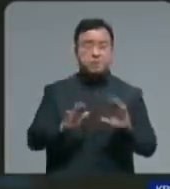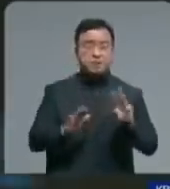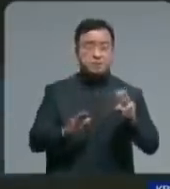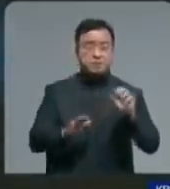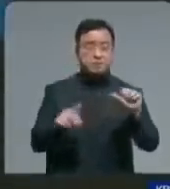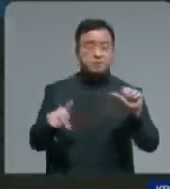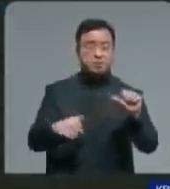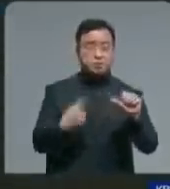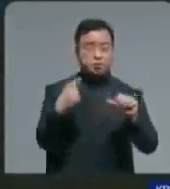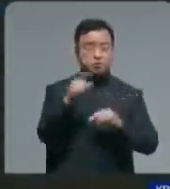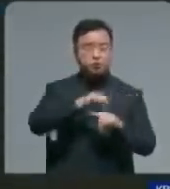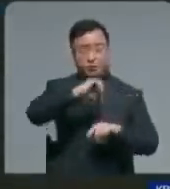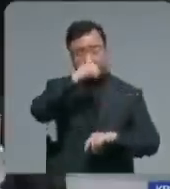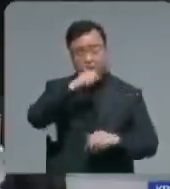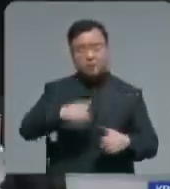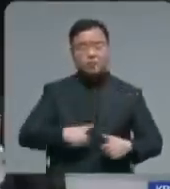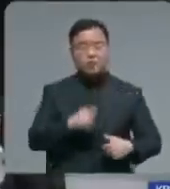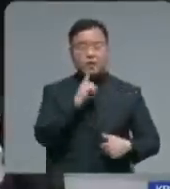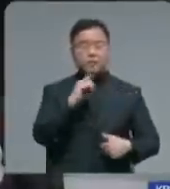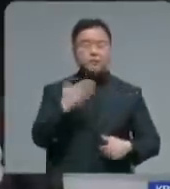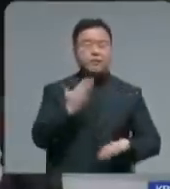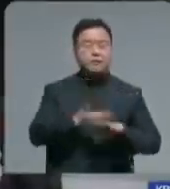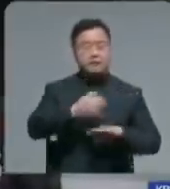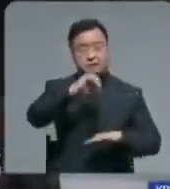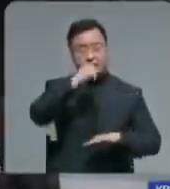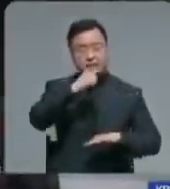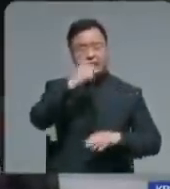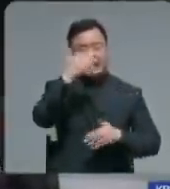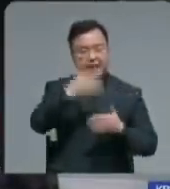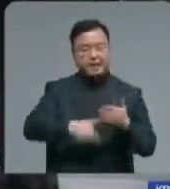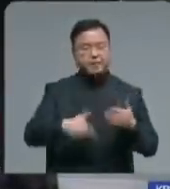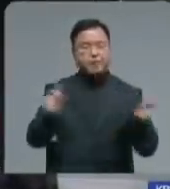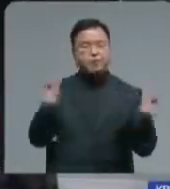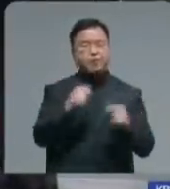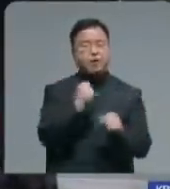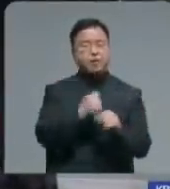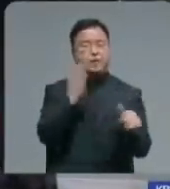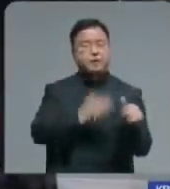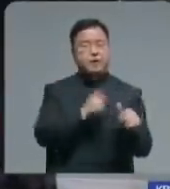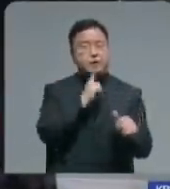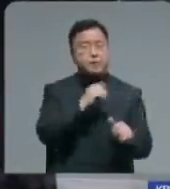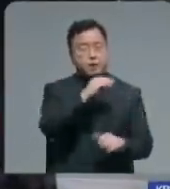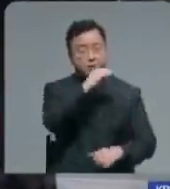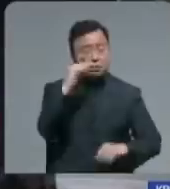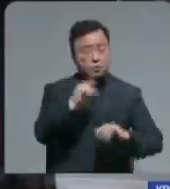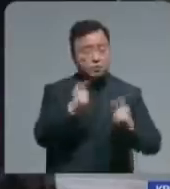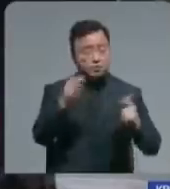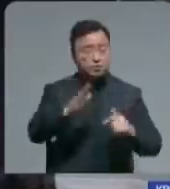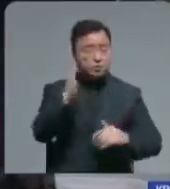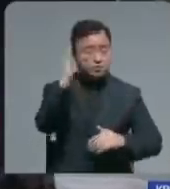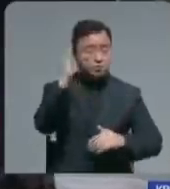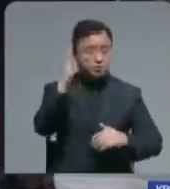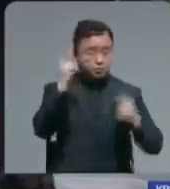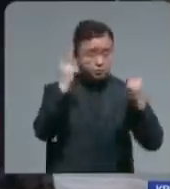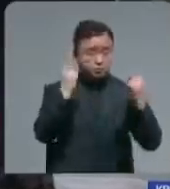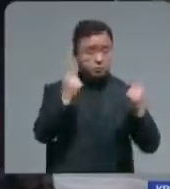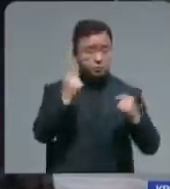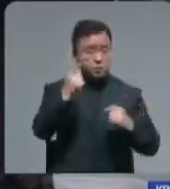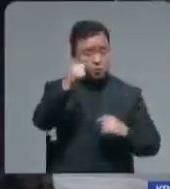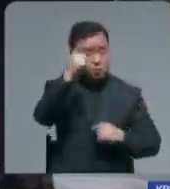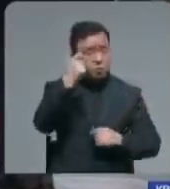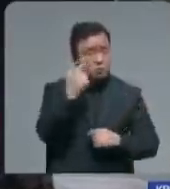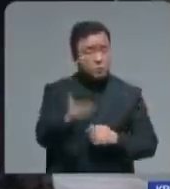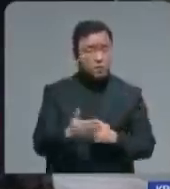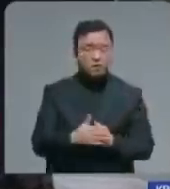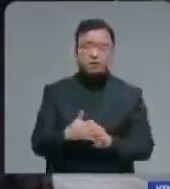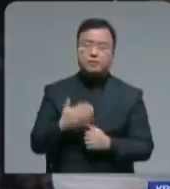단 다른 예산 확정된 거 깎아서 해라. 이렇게 말하면 옳지 않은데 이 주장 계속 유지하실 생각이신가요? 뭐 제가 한